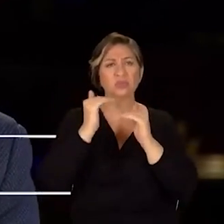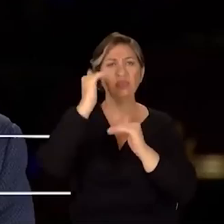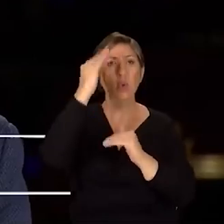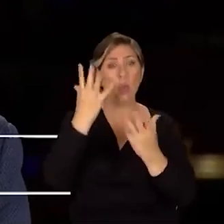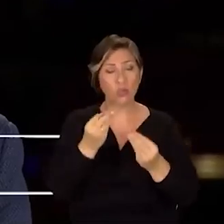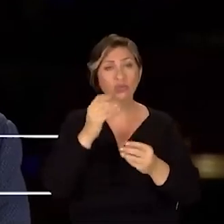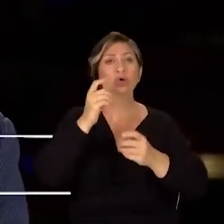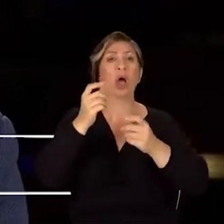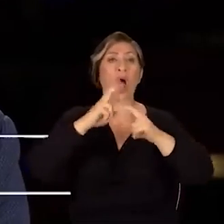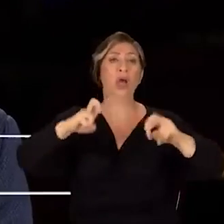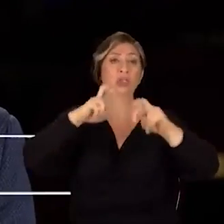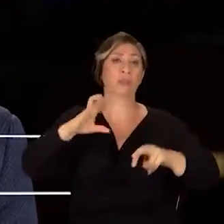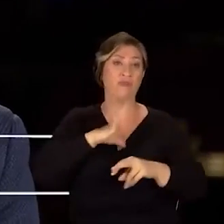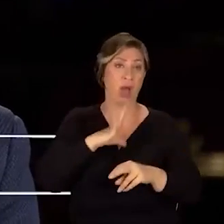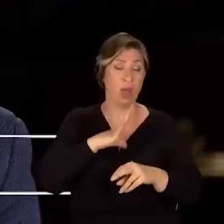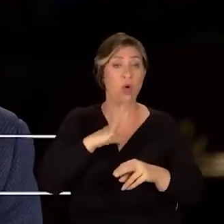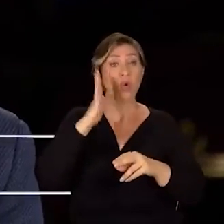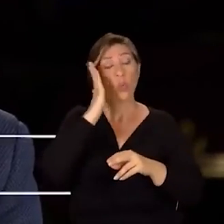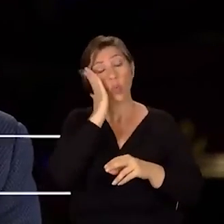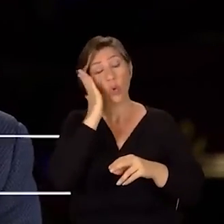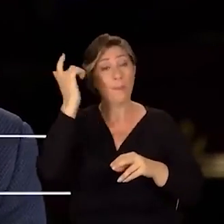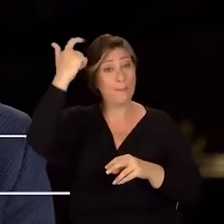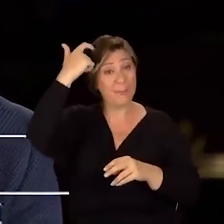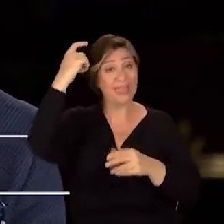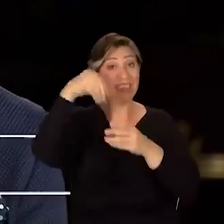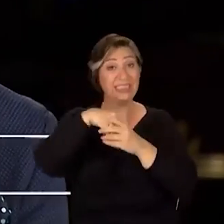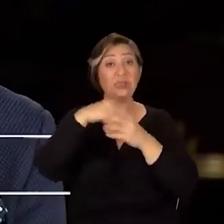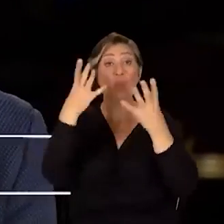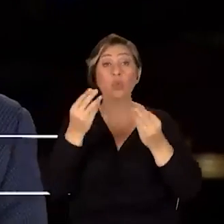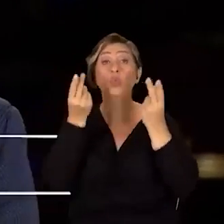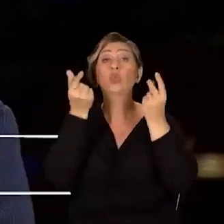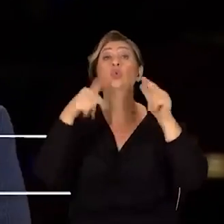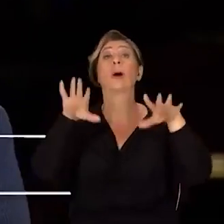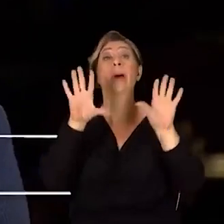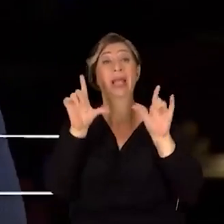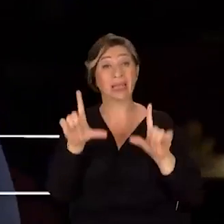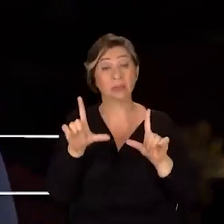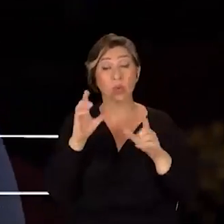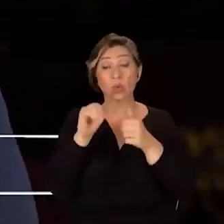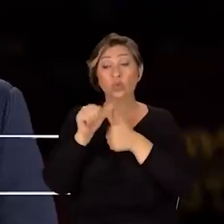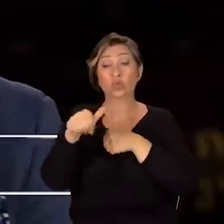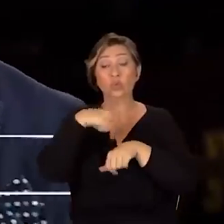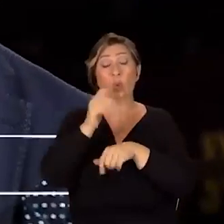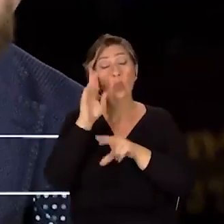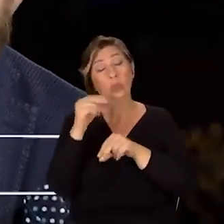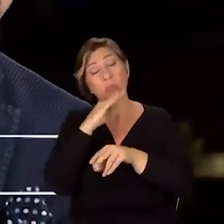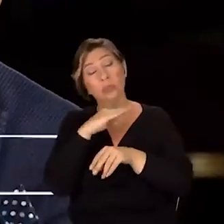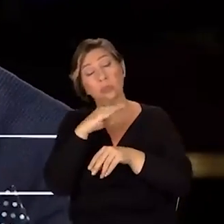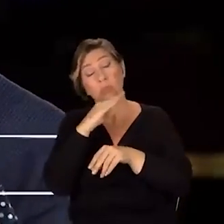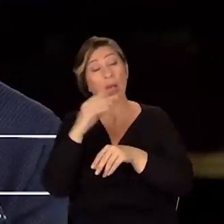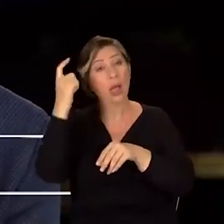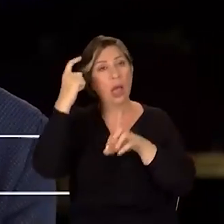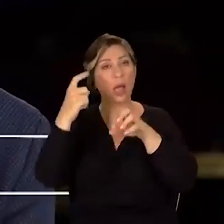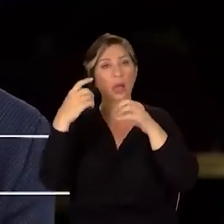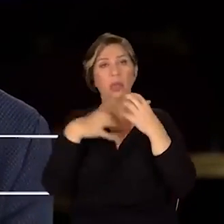bununla ilgili de. Yani uykunun beyin için olduğunu unutmamak lazım. Zaten hani öyle uzun süre uyuyamamazlık diye bir şey olmaz. İnsanın REM deşarjı